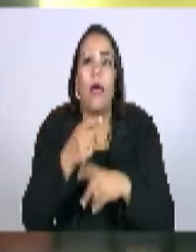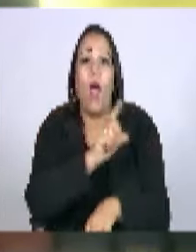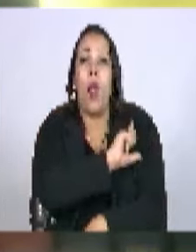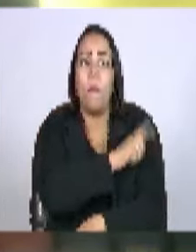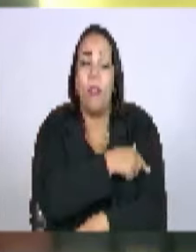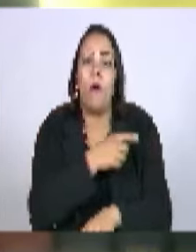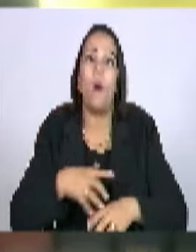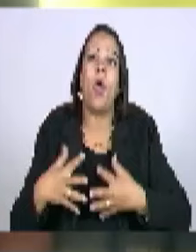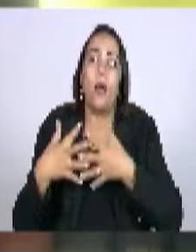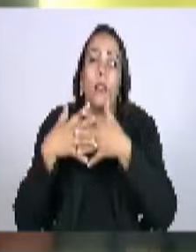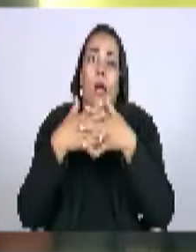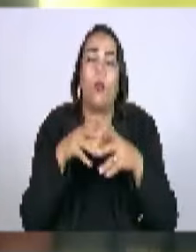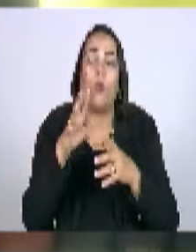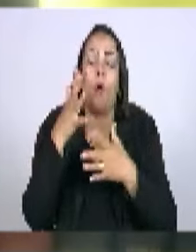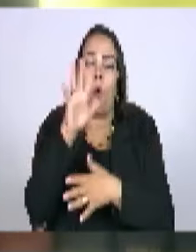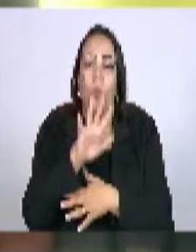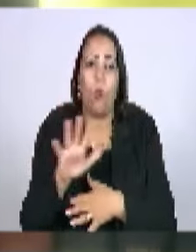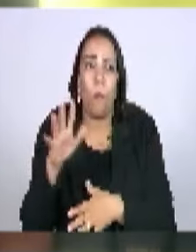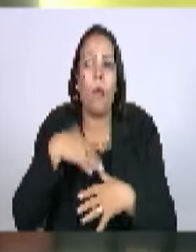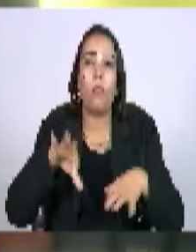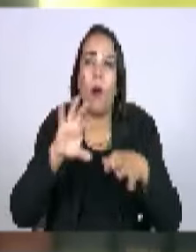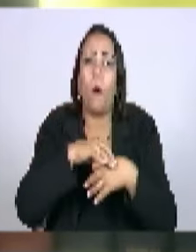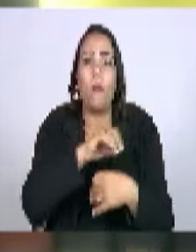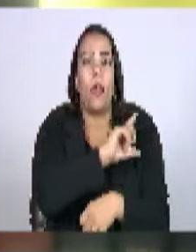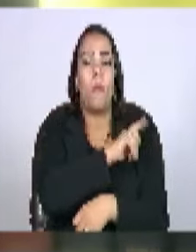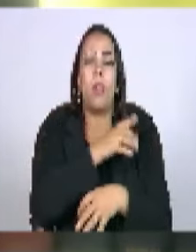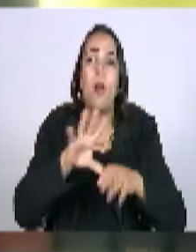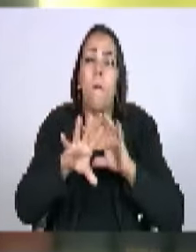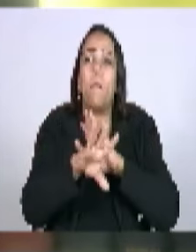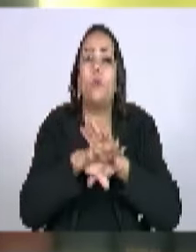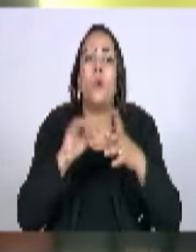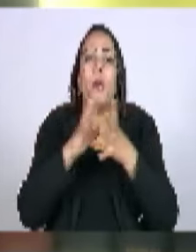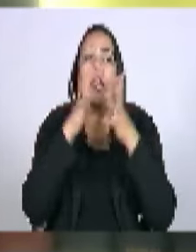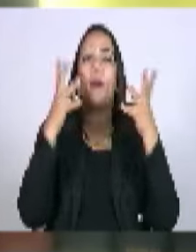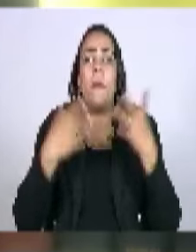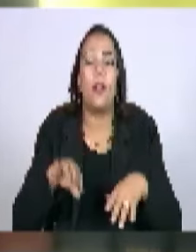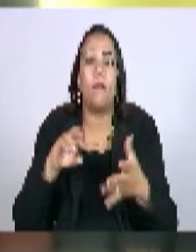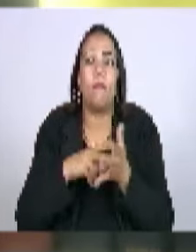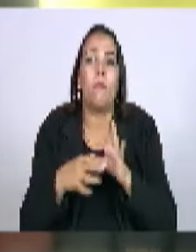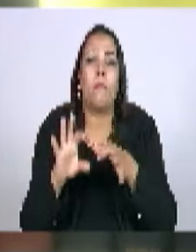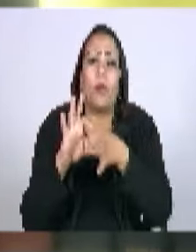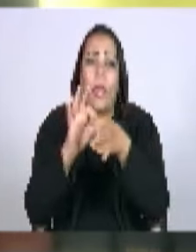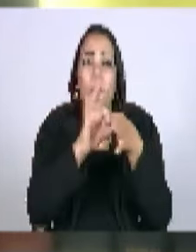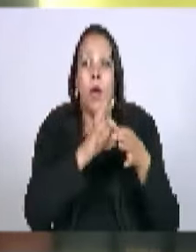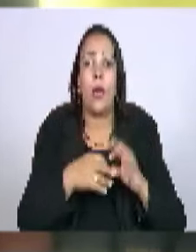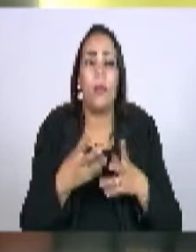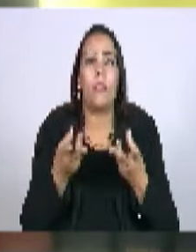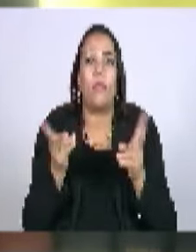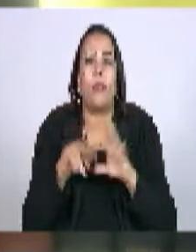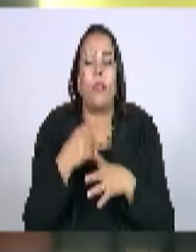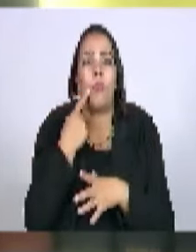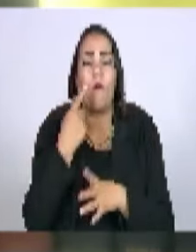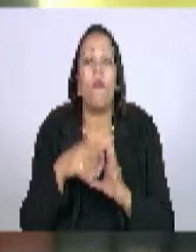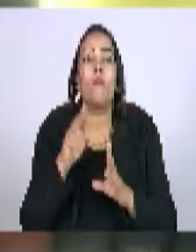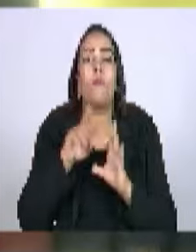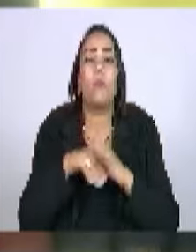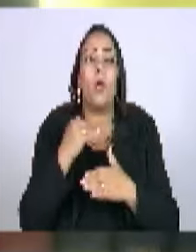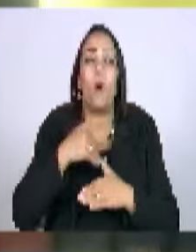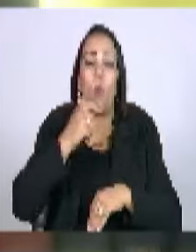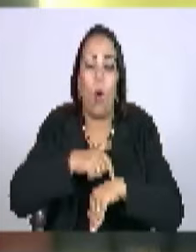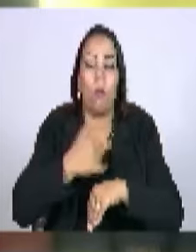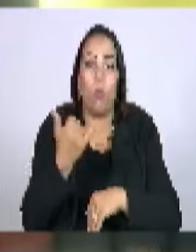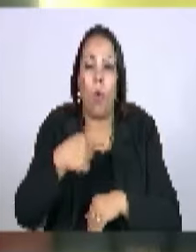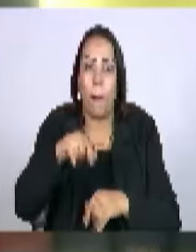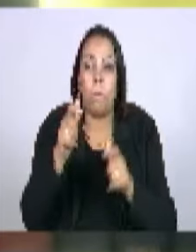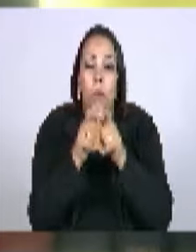والتعاون الالماني مشروع كبير بيضم عدد من الجمعيات الاهليه وتم مرحله منه